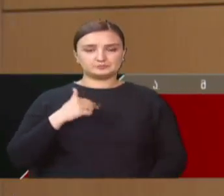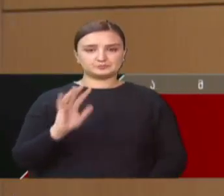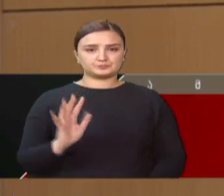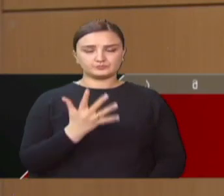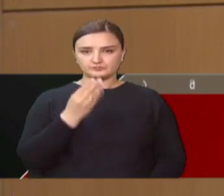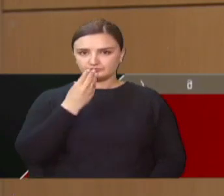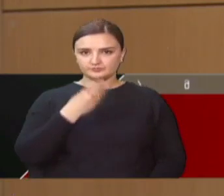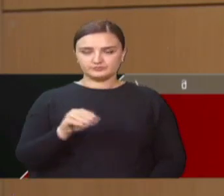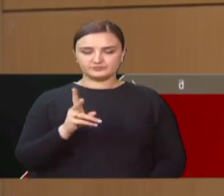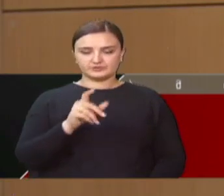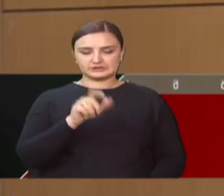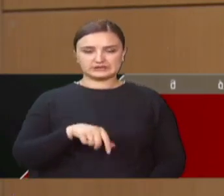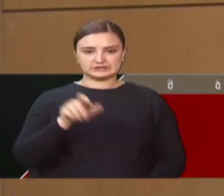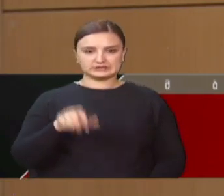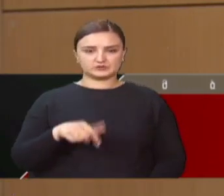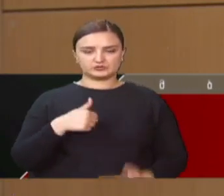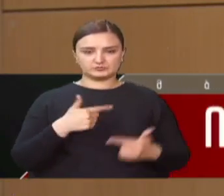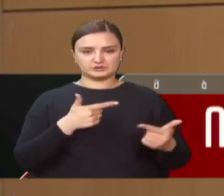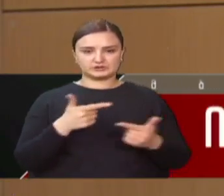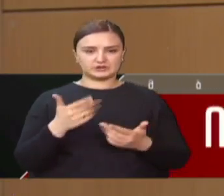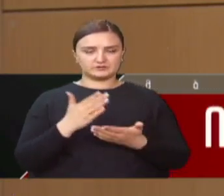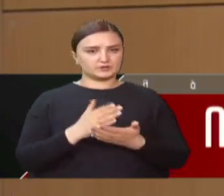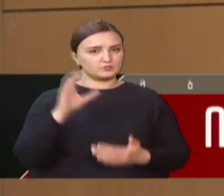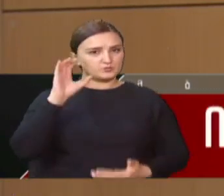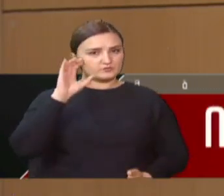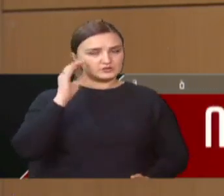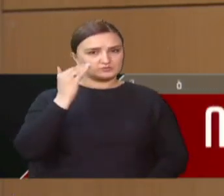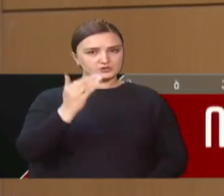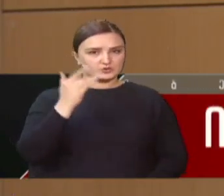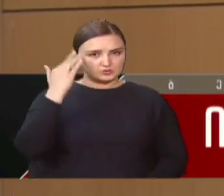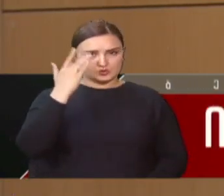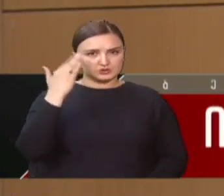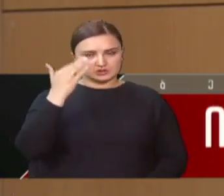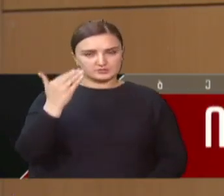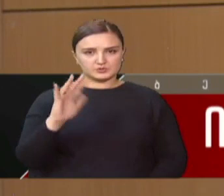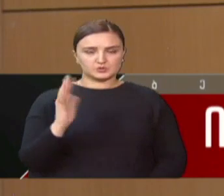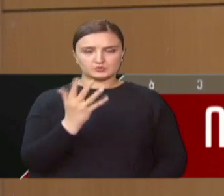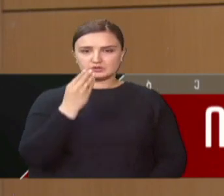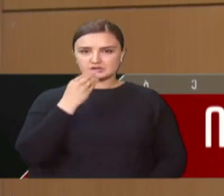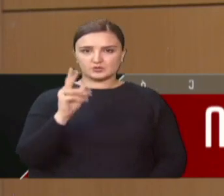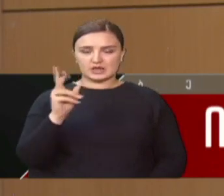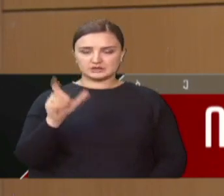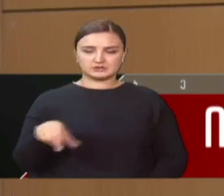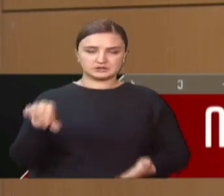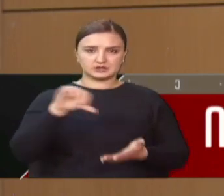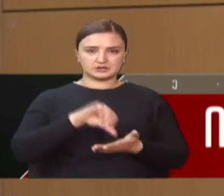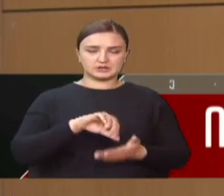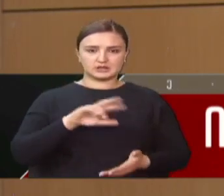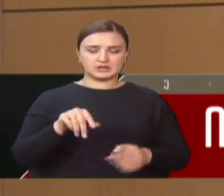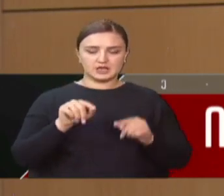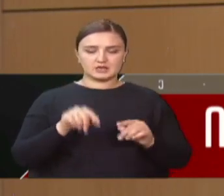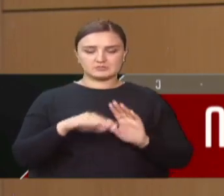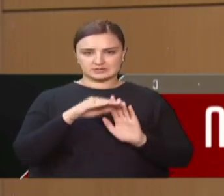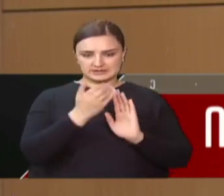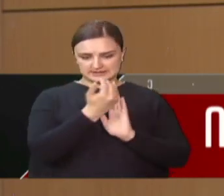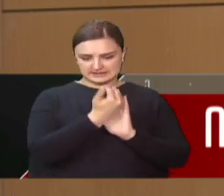ხუთი საუკეთესო კანდიდატით, მზად ვართ მოვისმინოთ უმრავლესობის ასევე ხუთი საუკეთესო კანდიდატი და აი ამ